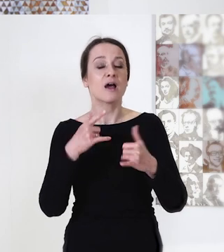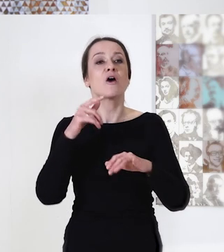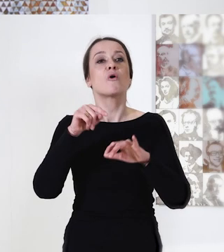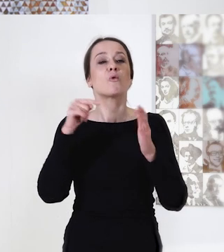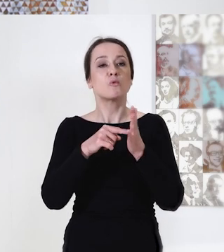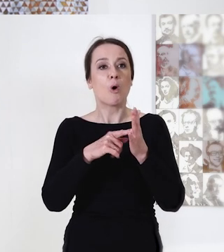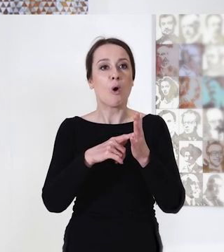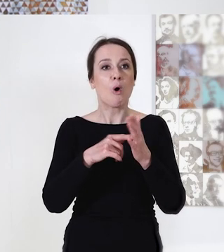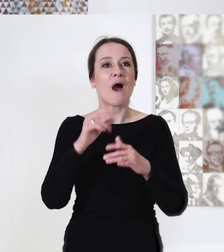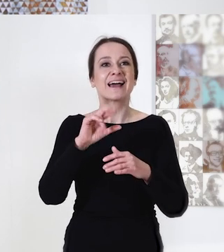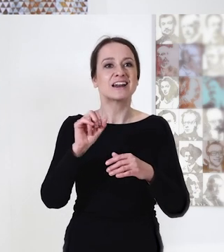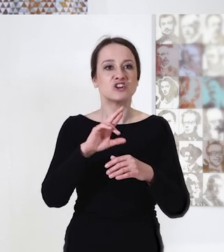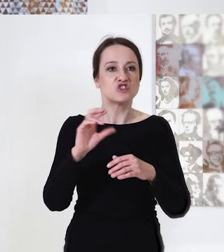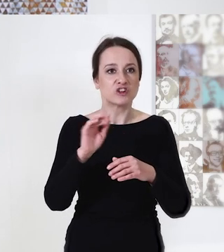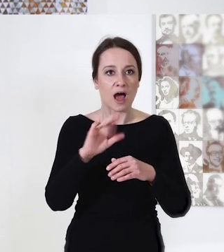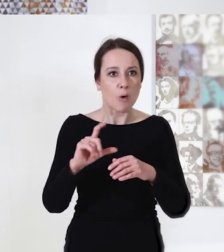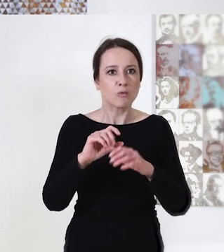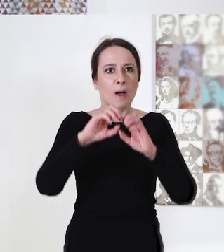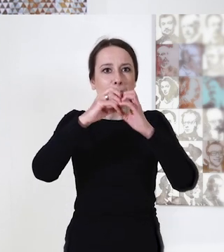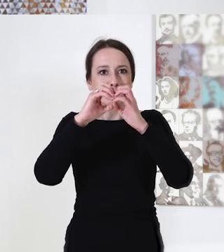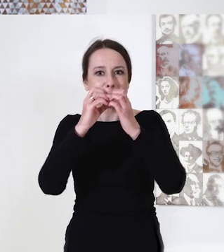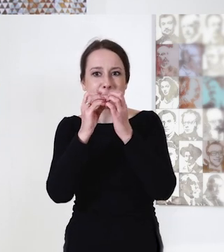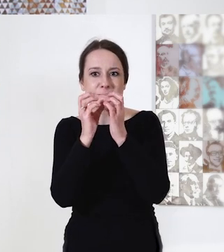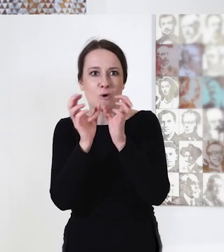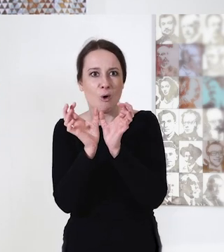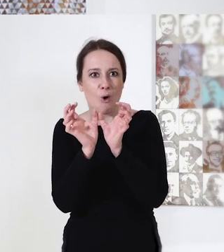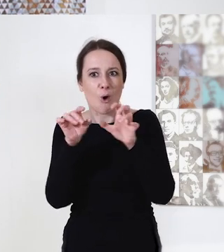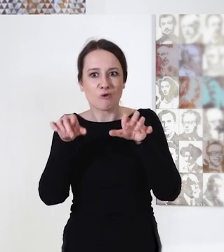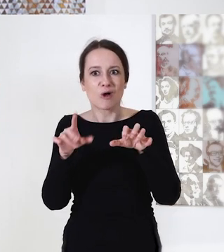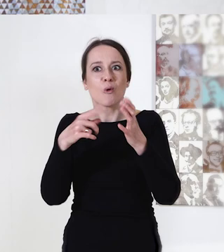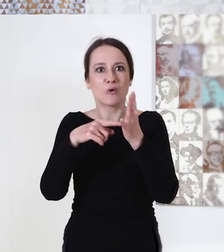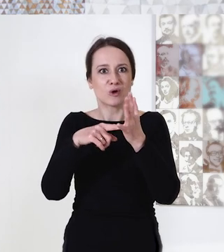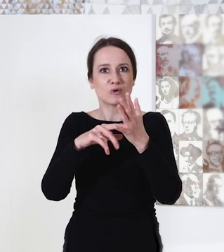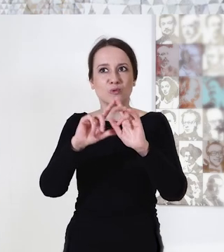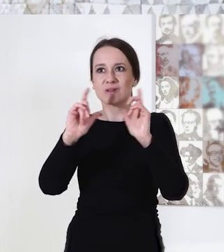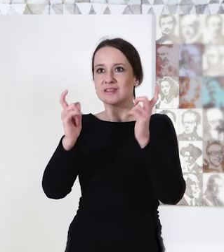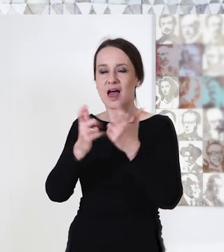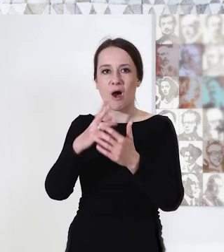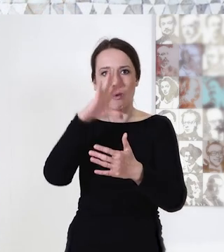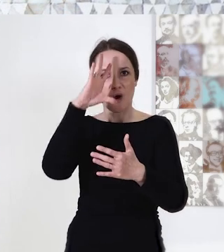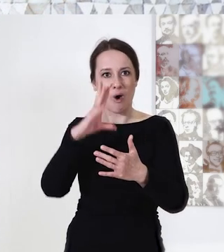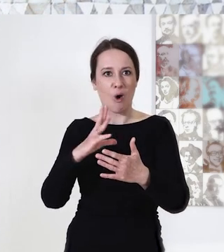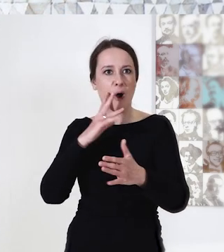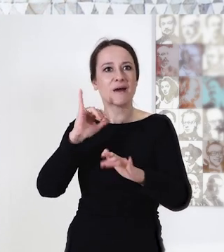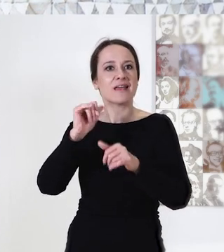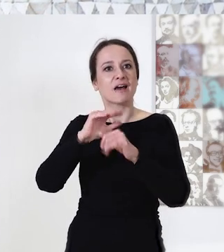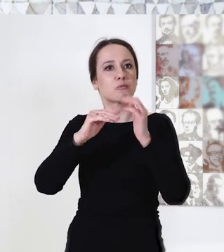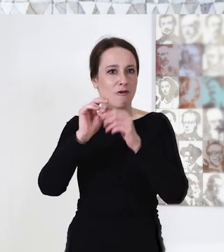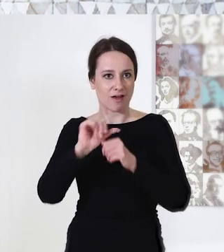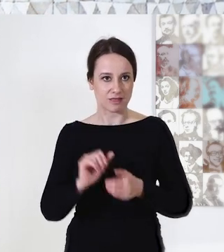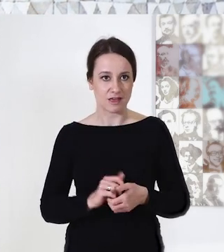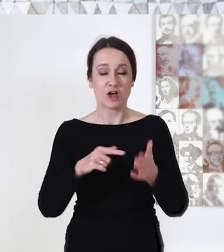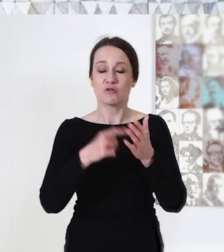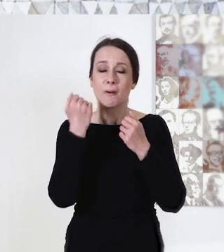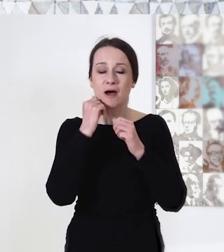tworzą strukturę obrazu jest to dosyć ważna praca artysty